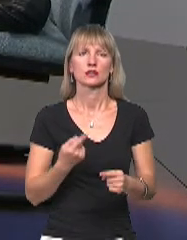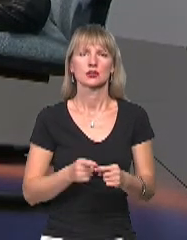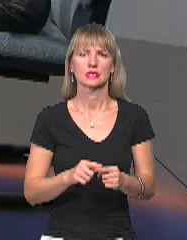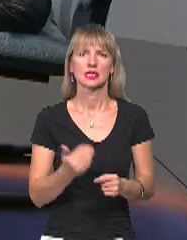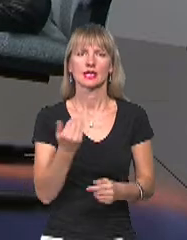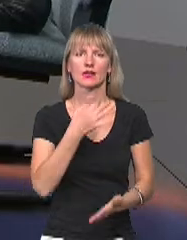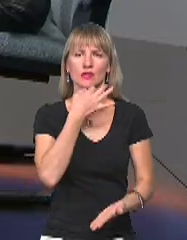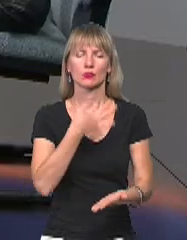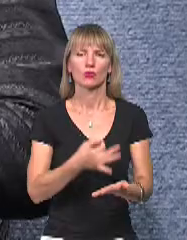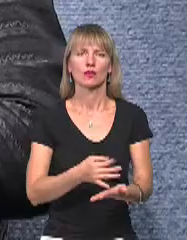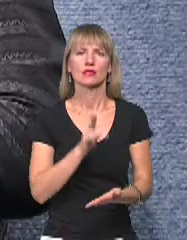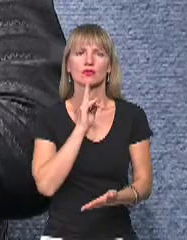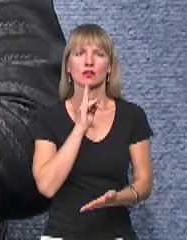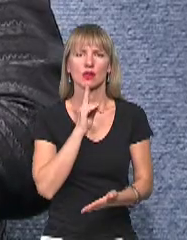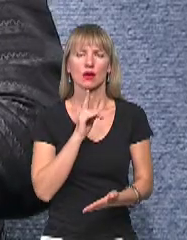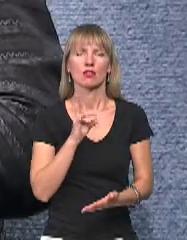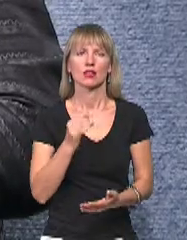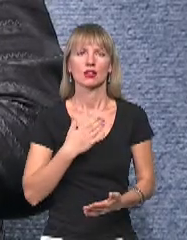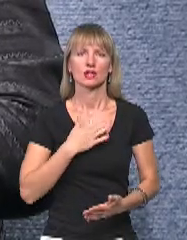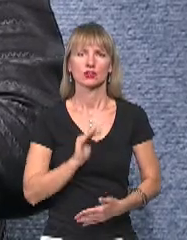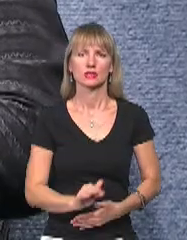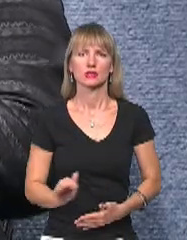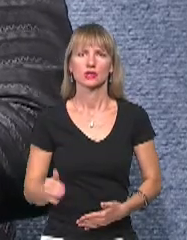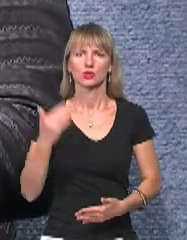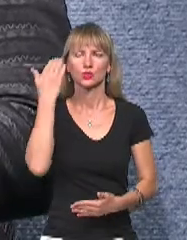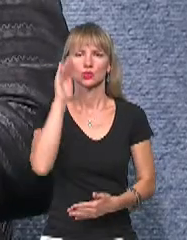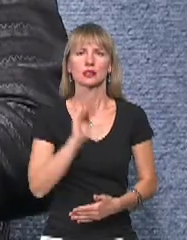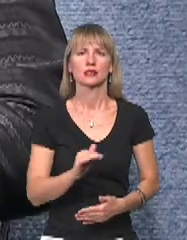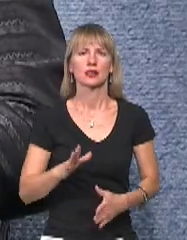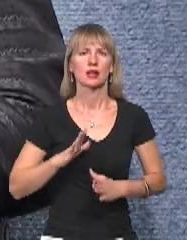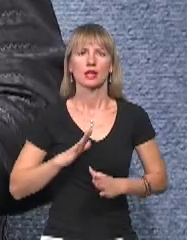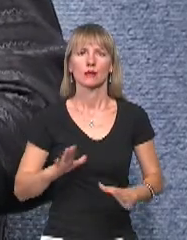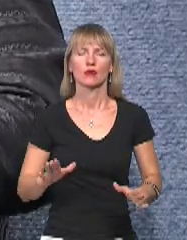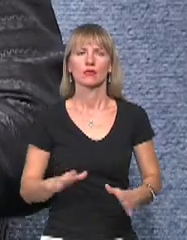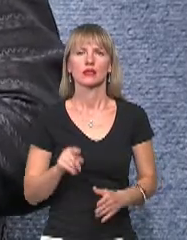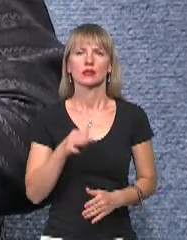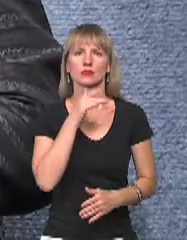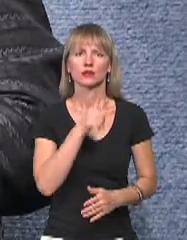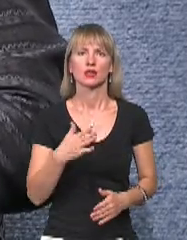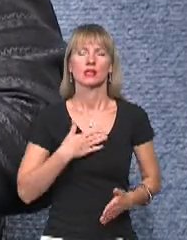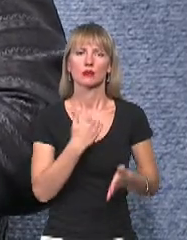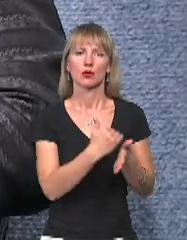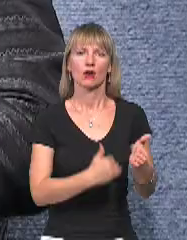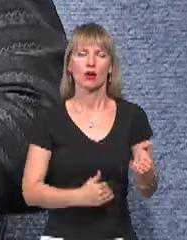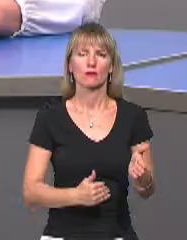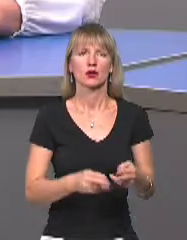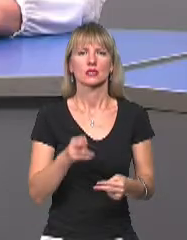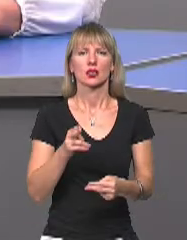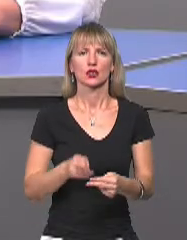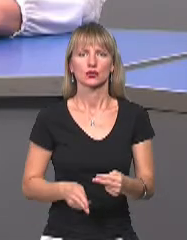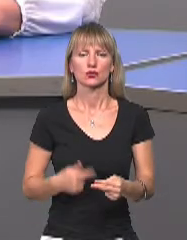їх відповідальність. Звернули увагу на наших дітей, бо чужих дітей не буває. Тим часом наша програма добігла